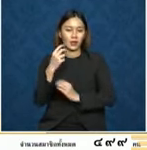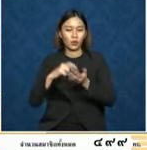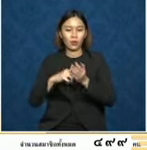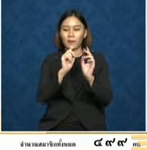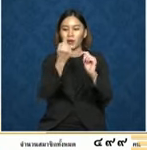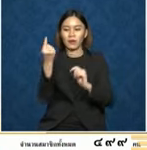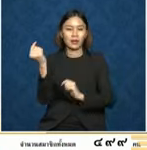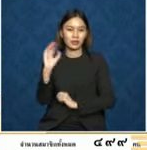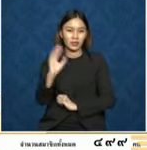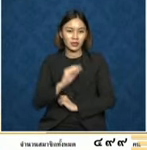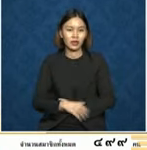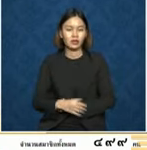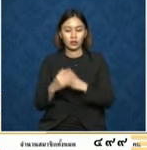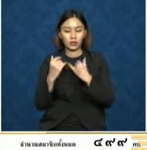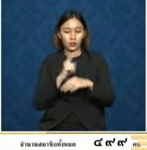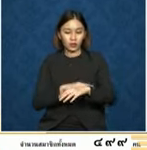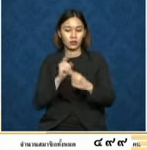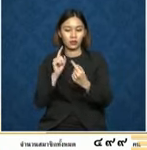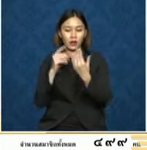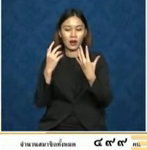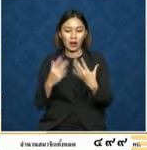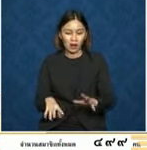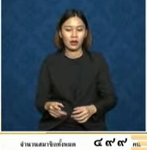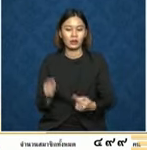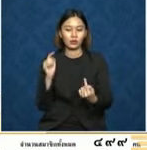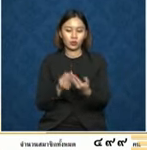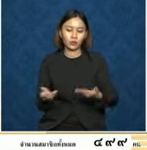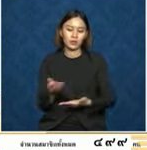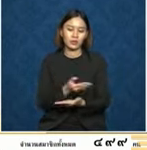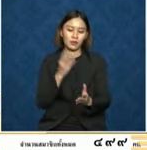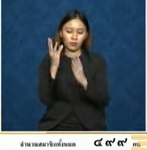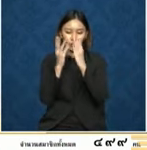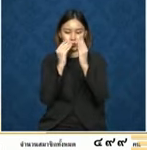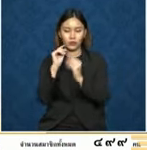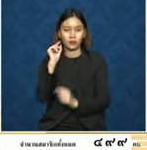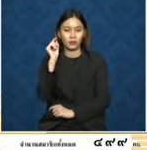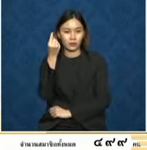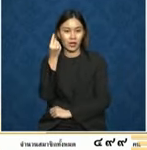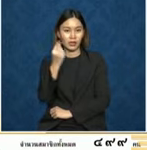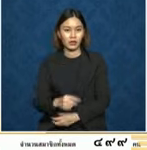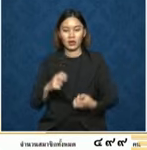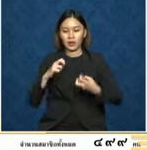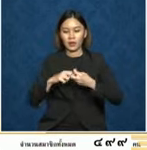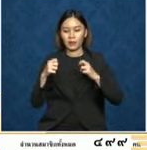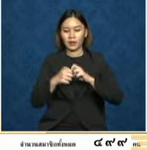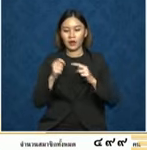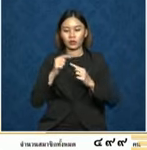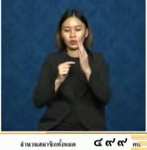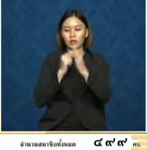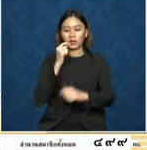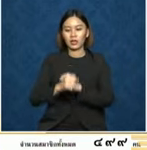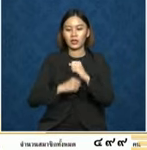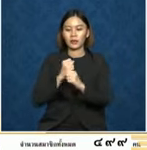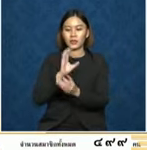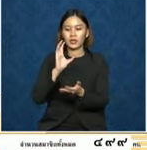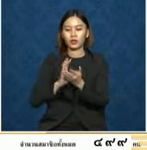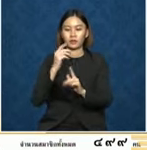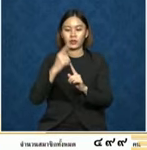ใหม่อะไรและอาจถึงเวลาแล้วที่จะนำเรื่องนี้กลับมาศึกษาอีกครั้งครับท่านประธานปัญหาของการเริ่มปีงบประมาณในเดือนตุ